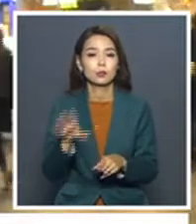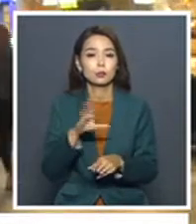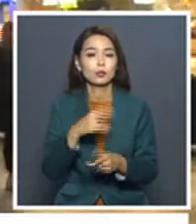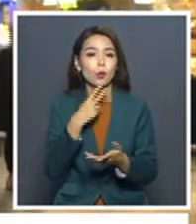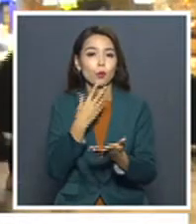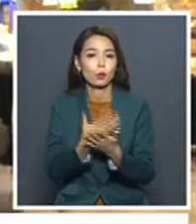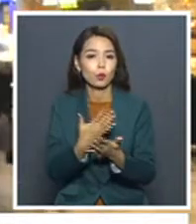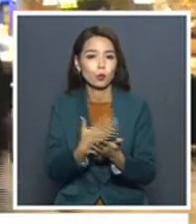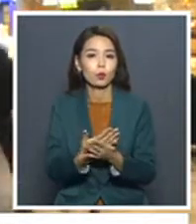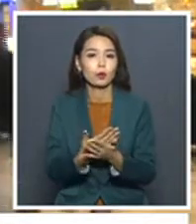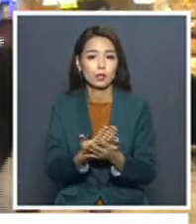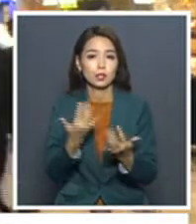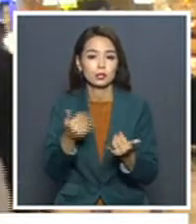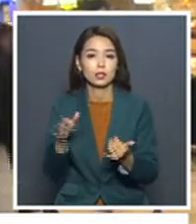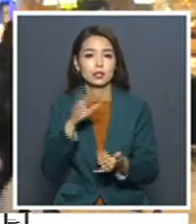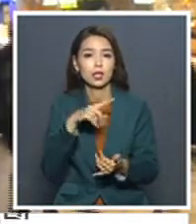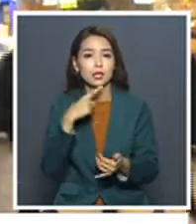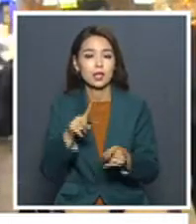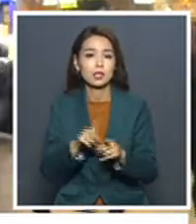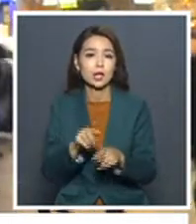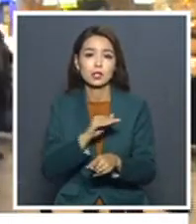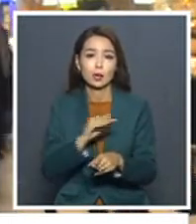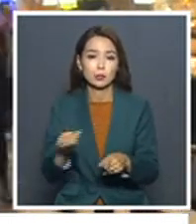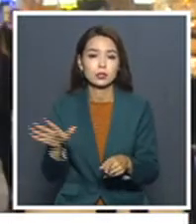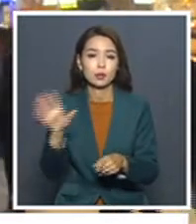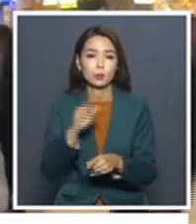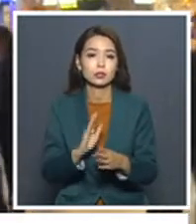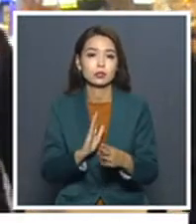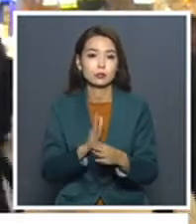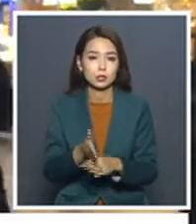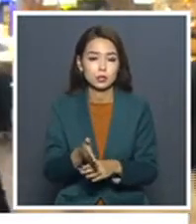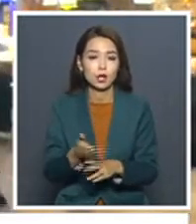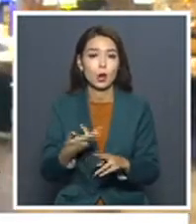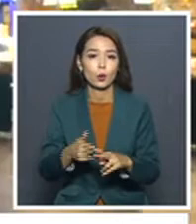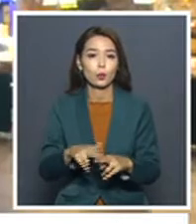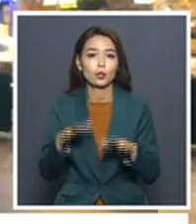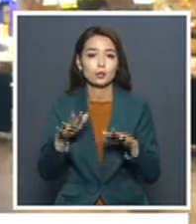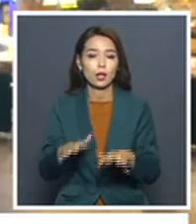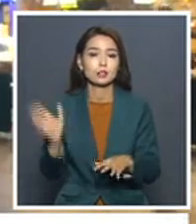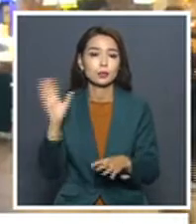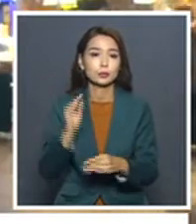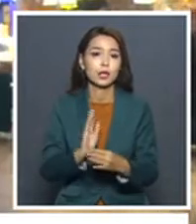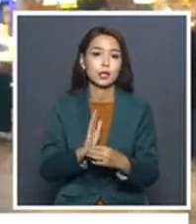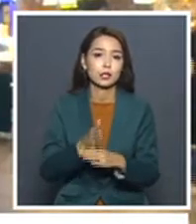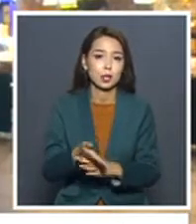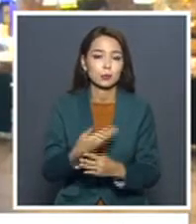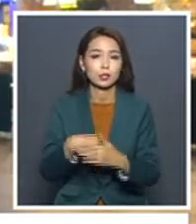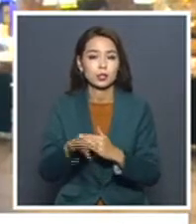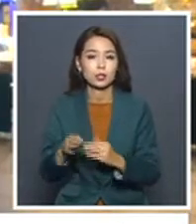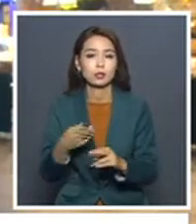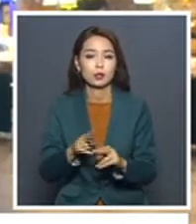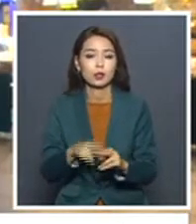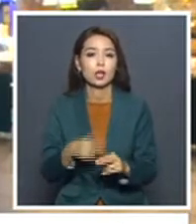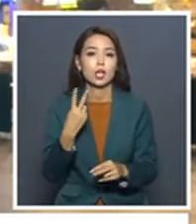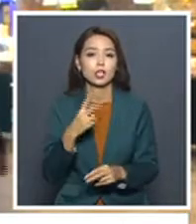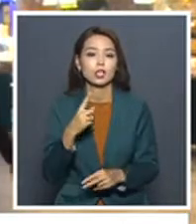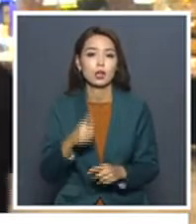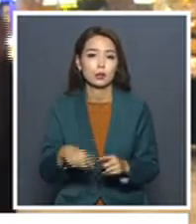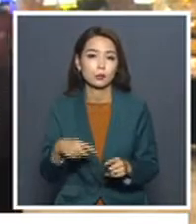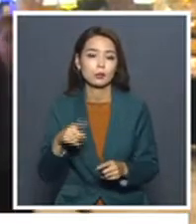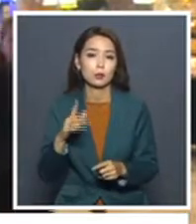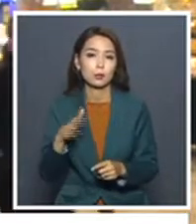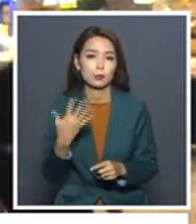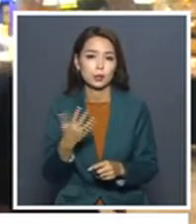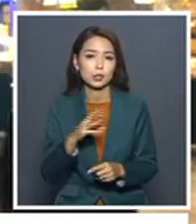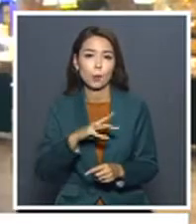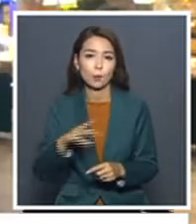Сквер осы ресми деректерге сүйенетін болсақ, бұл жерге келіп кететін адамның саны аптасына 2,5 миллионнан асады